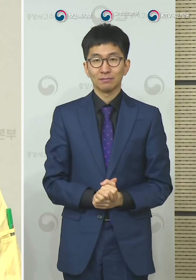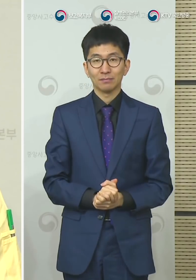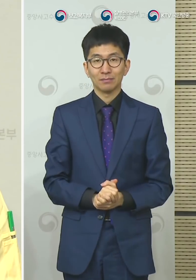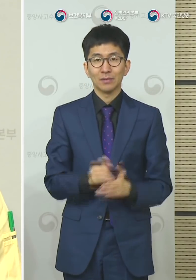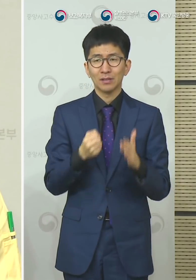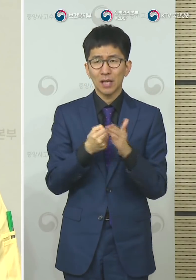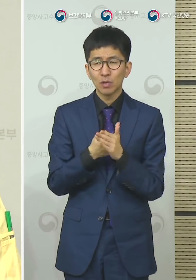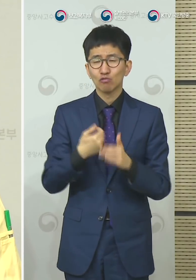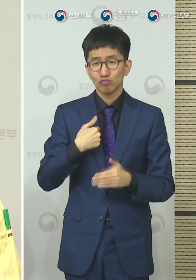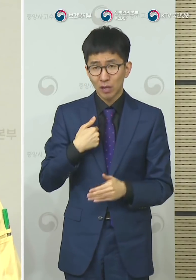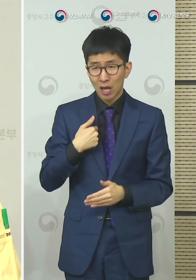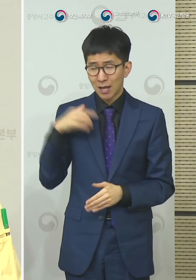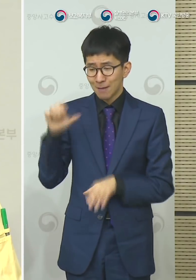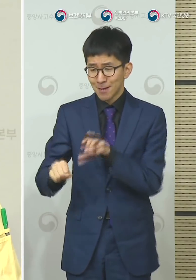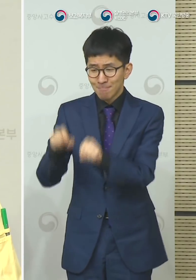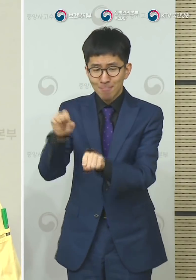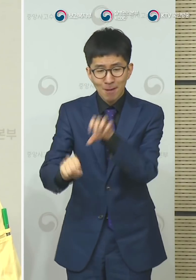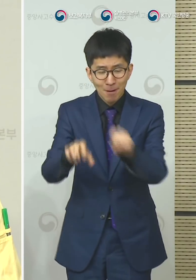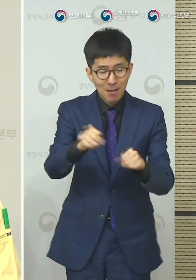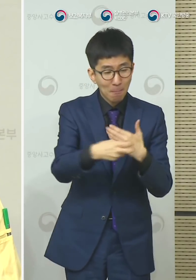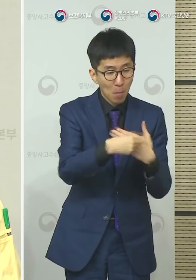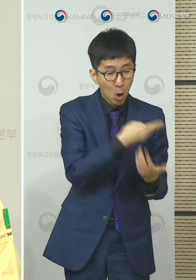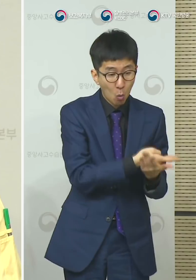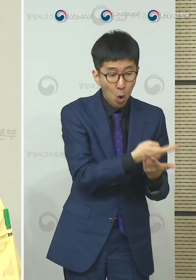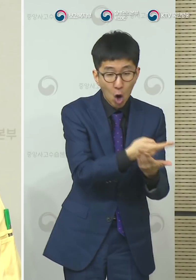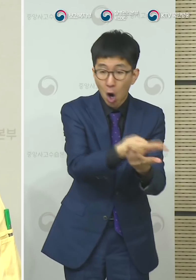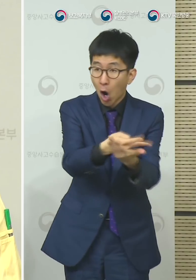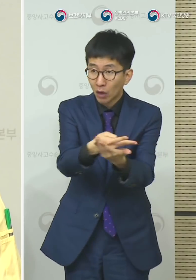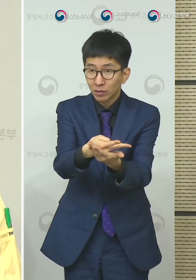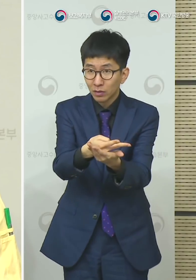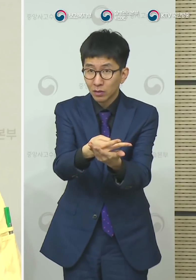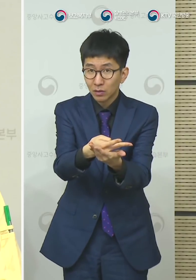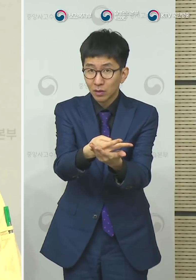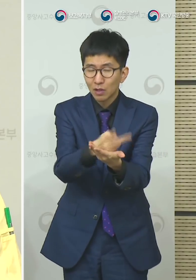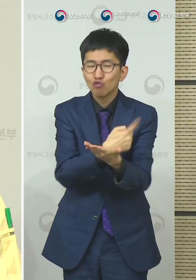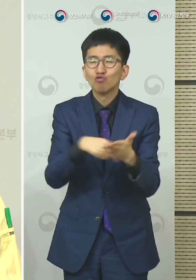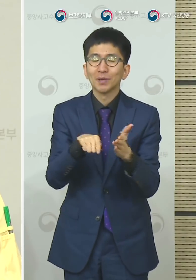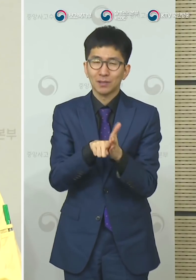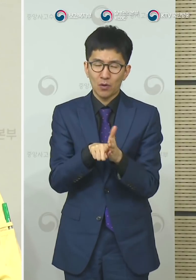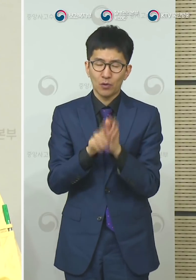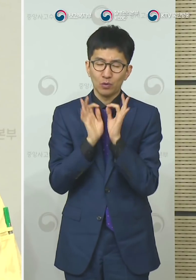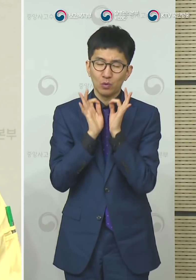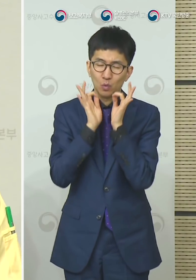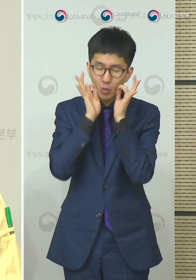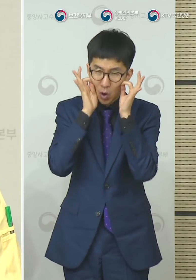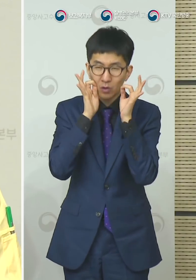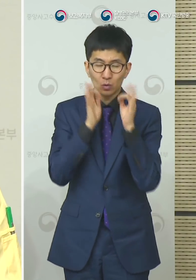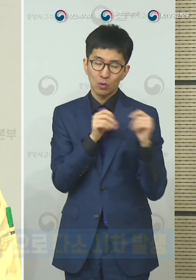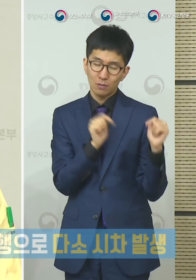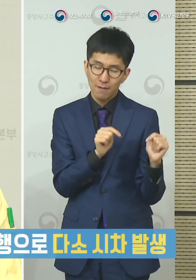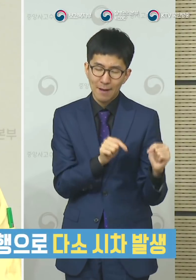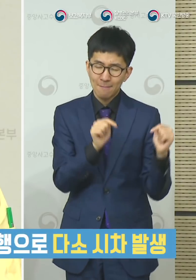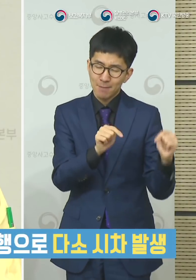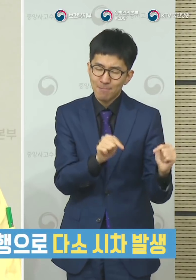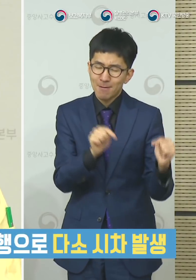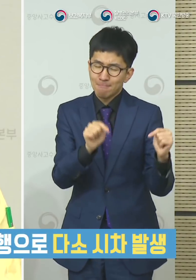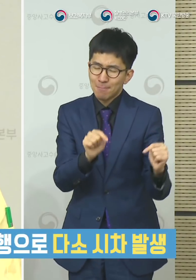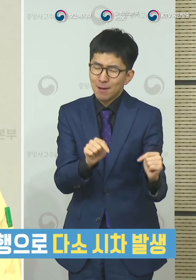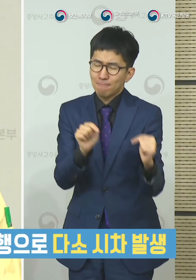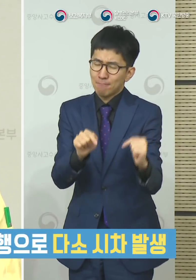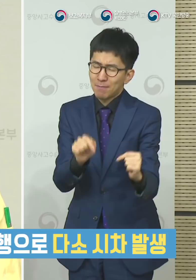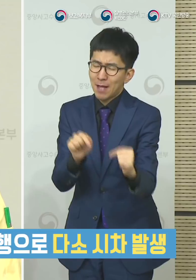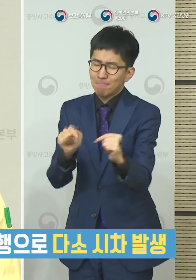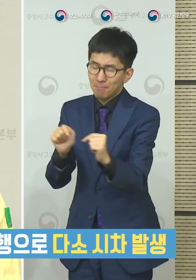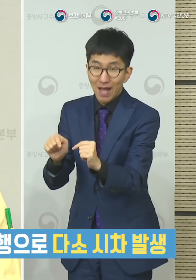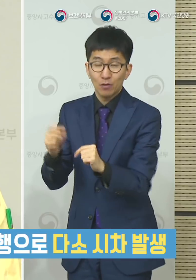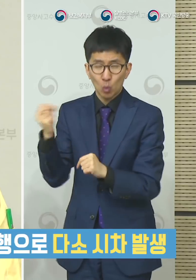저희가 확보되는 병상 그리고 그 병상을 가동할 수 있도록 사전적인 그 개편과 그다음에 의료진